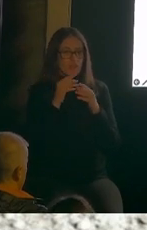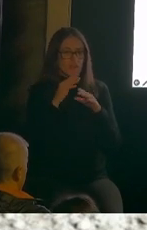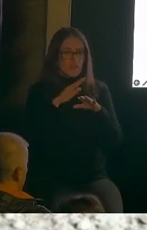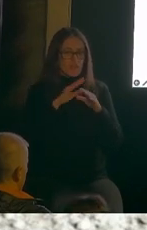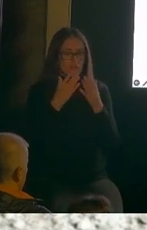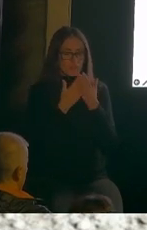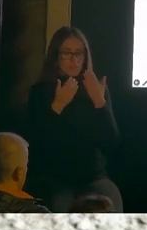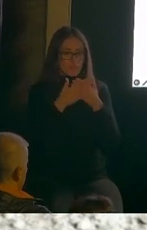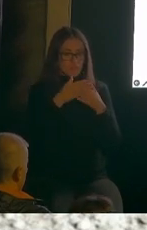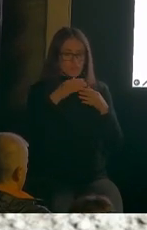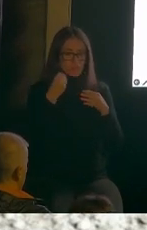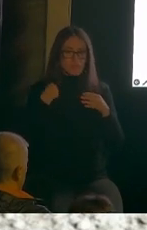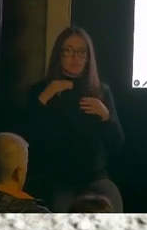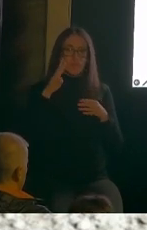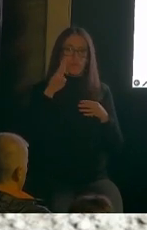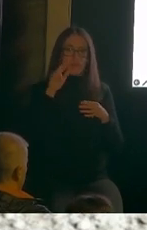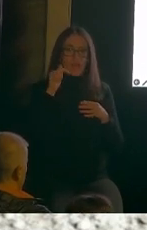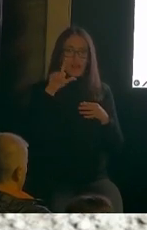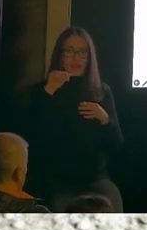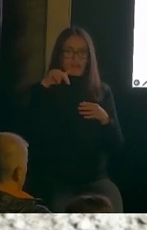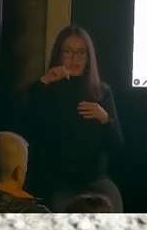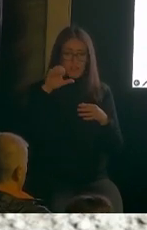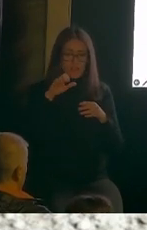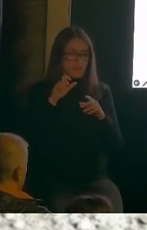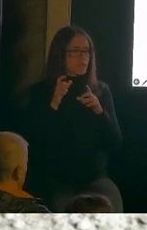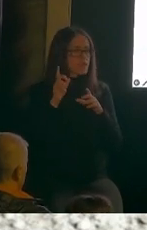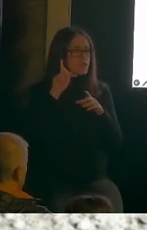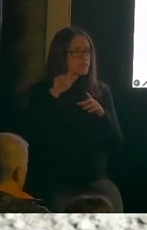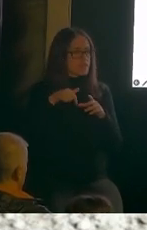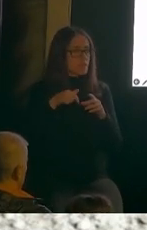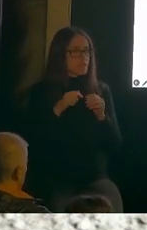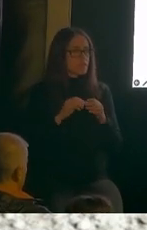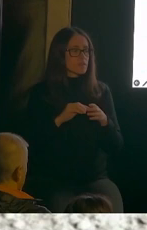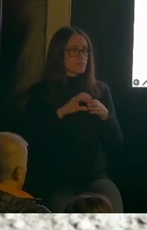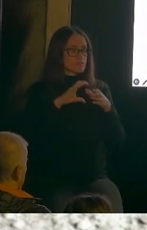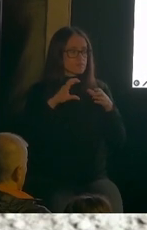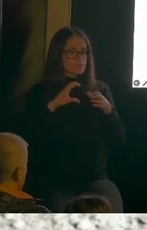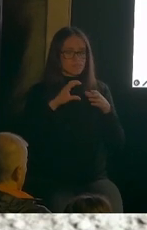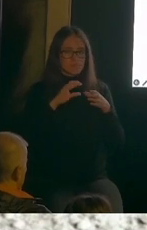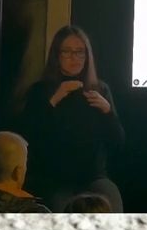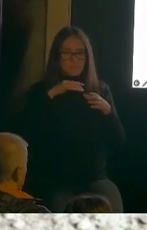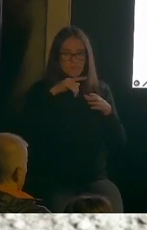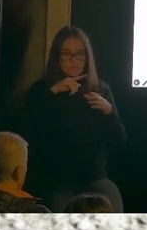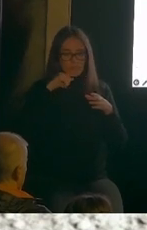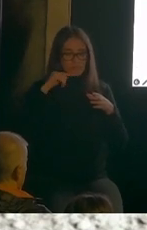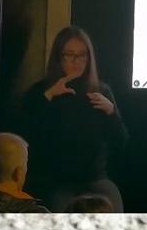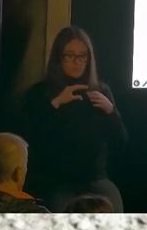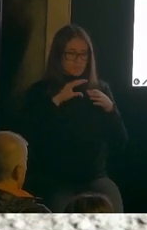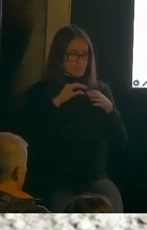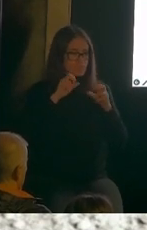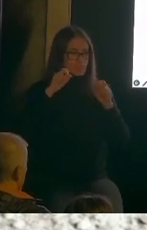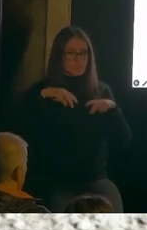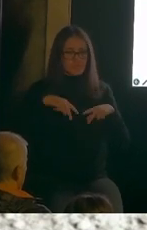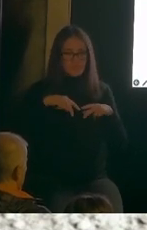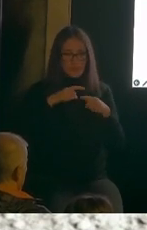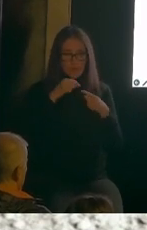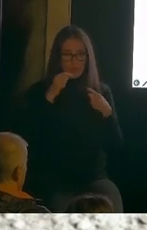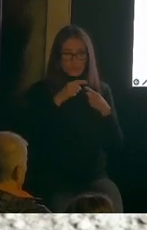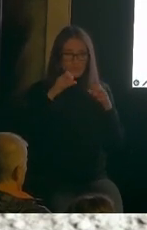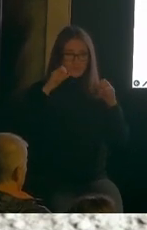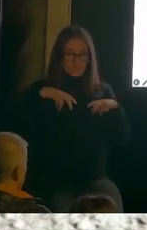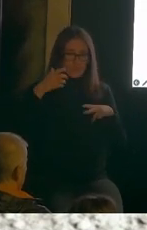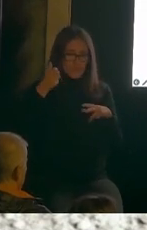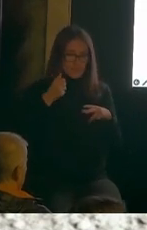aquest cruixent a la boca. I un pa de pessic d'ametlla, sense gluten i sense lactosa també. I ara sí,